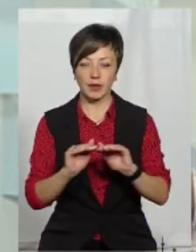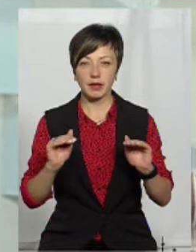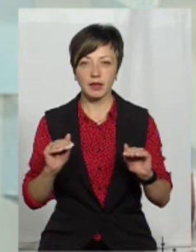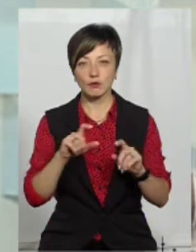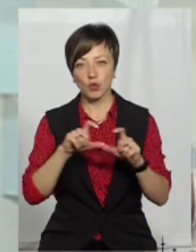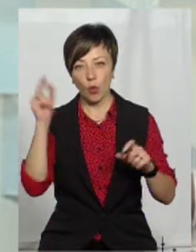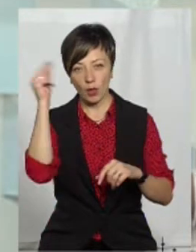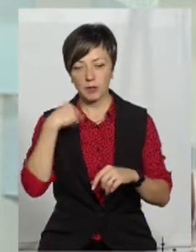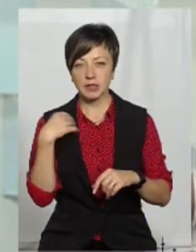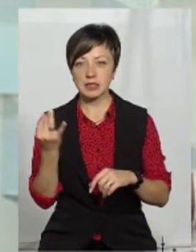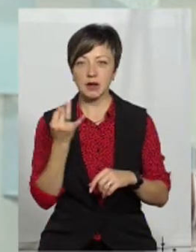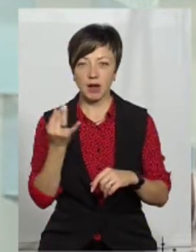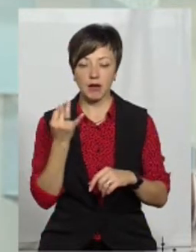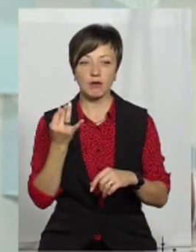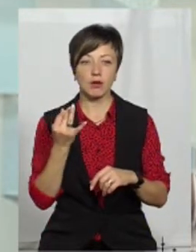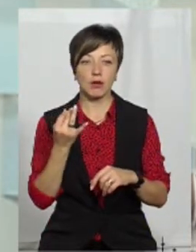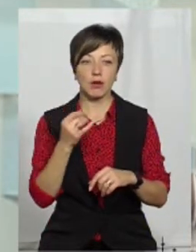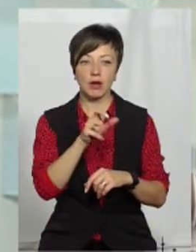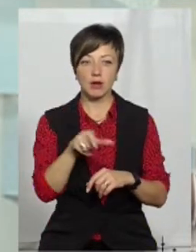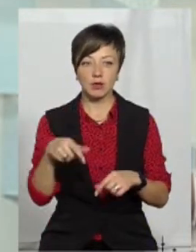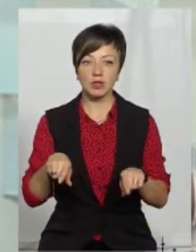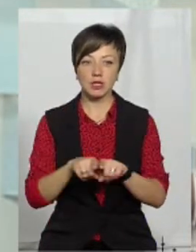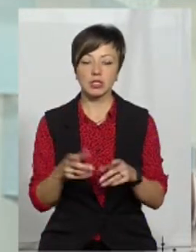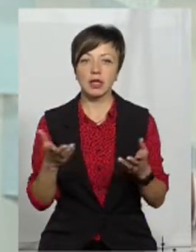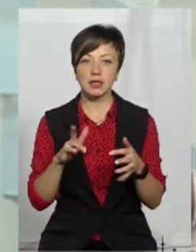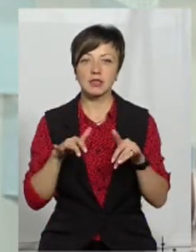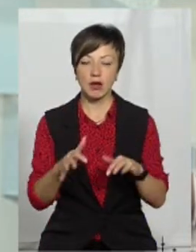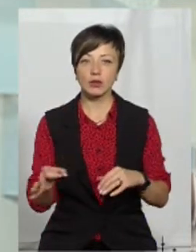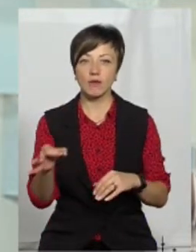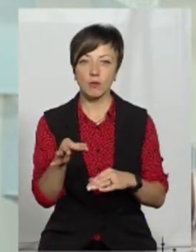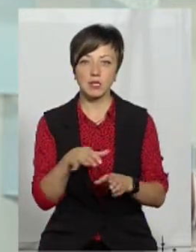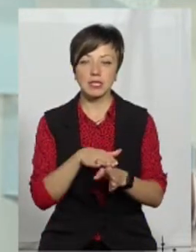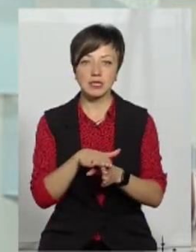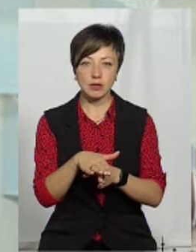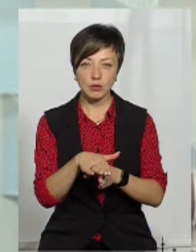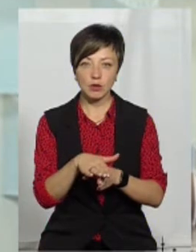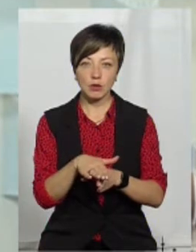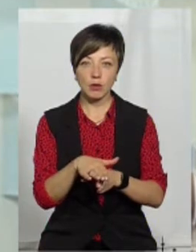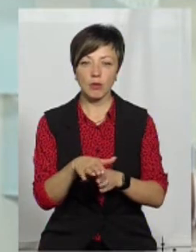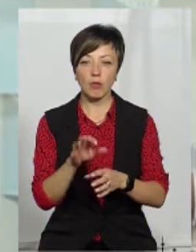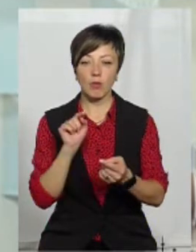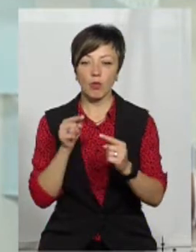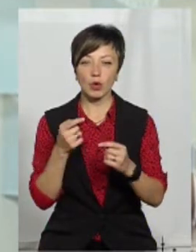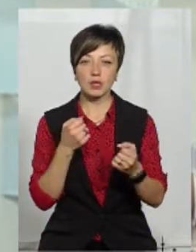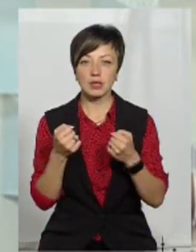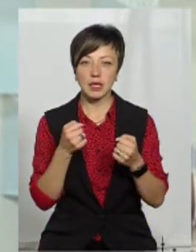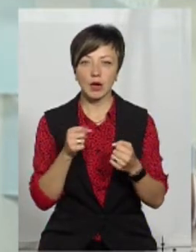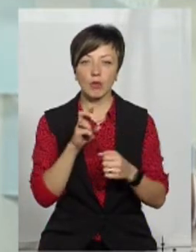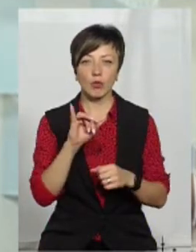цікаво, я думаю, глядачам теж, які заходи в області здійснюються саме по протидії